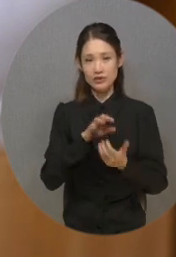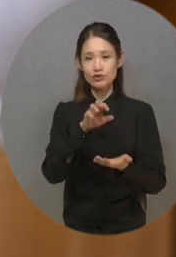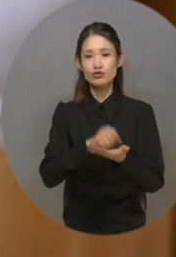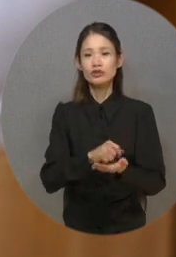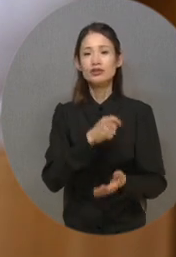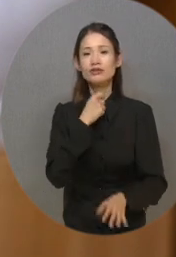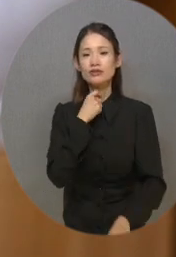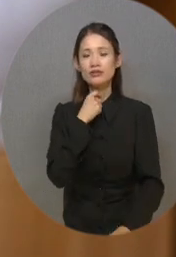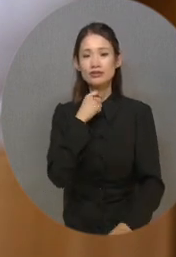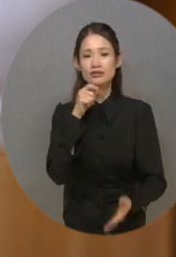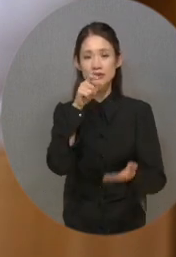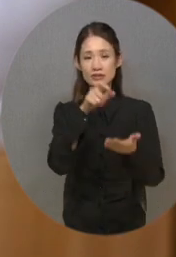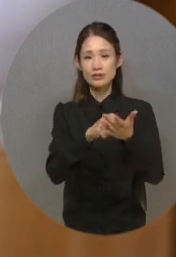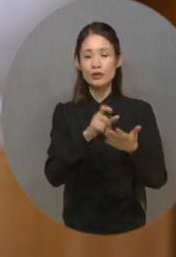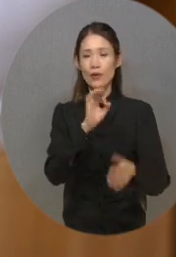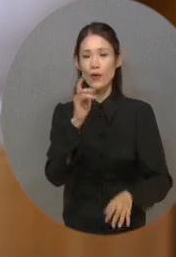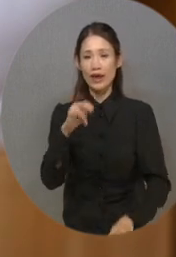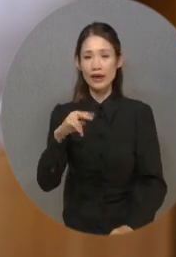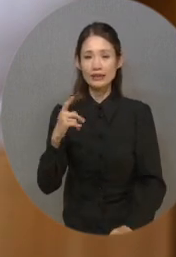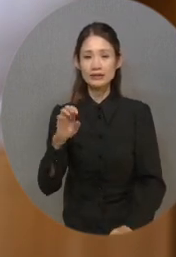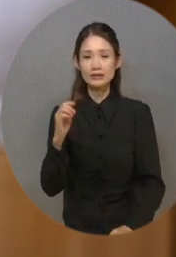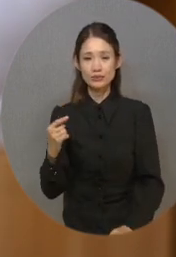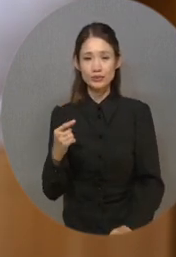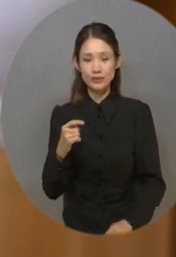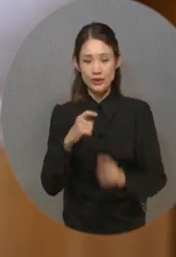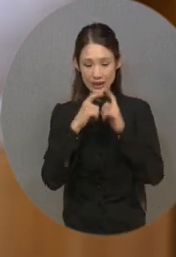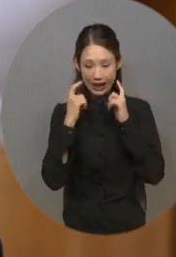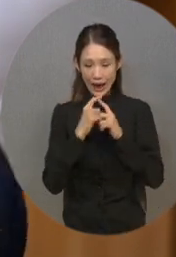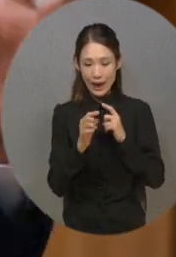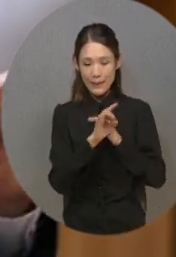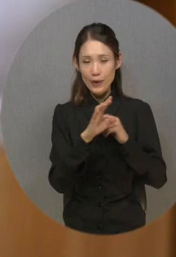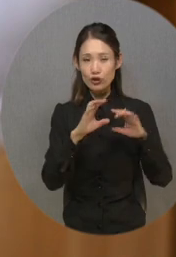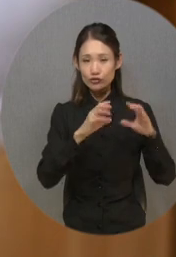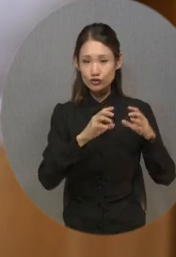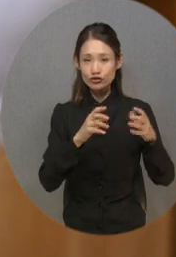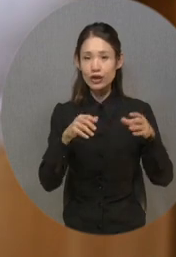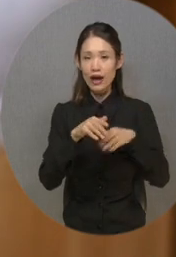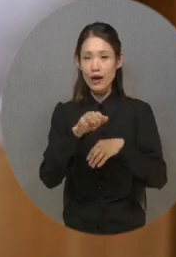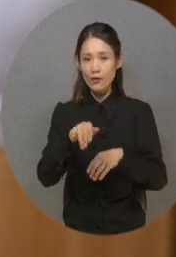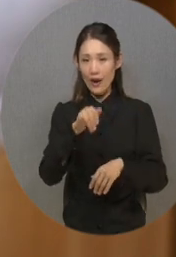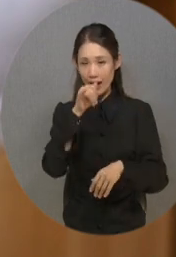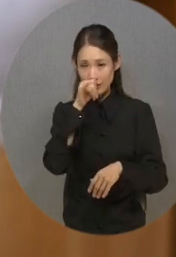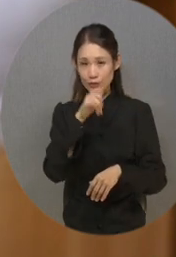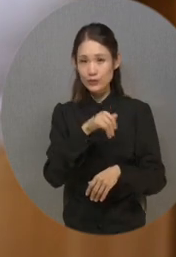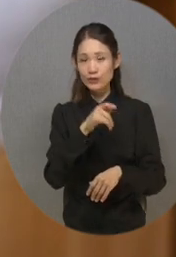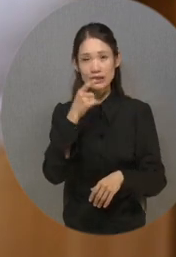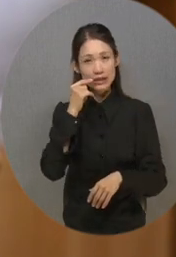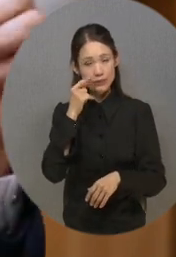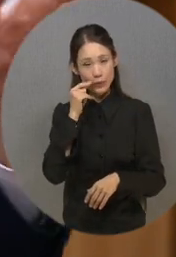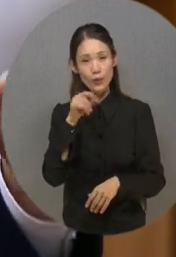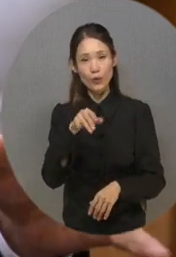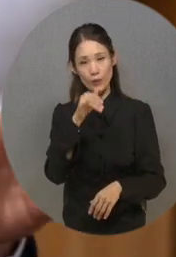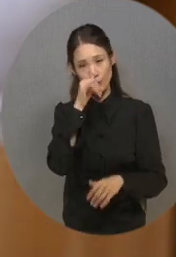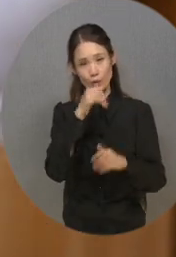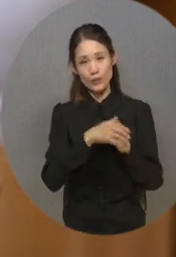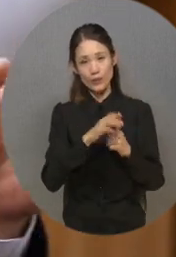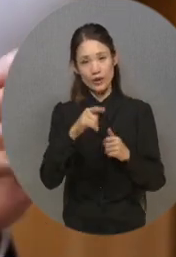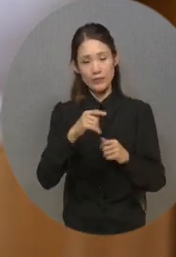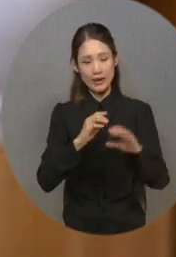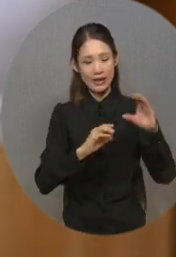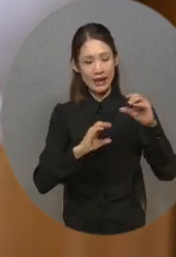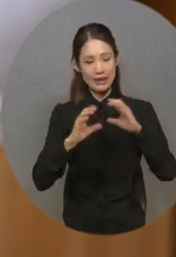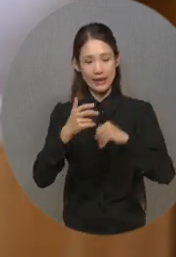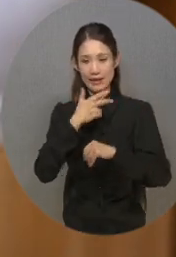하는 등록 엑스포의 경우는 개별 국가관이 있을 거 아닙니까? 미국관도 있고 일본관도 있고 그다음에 뭐